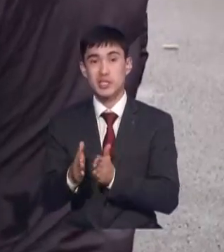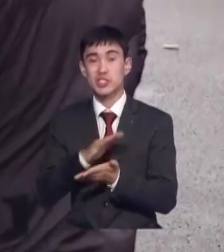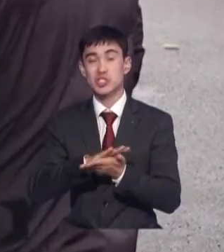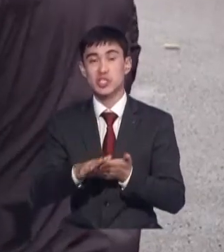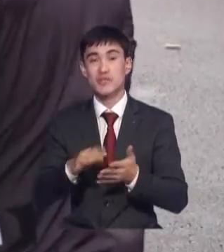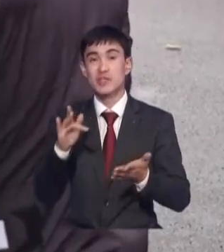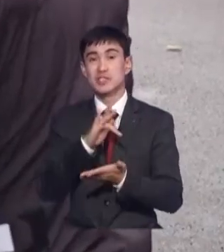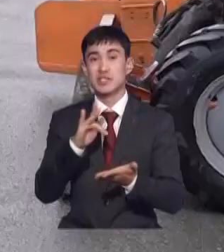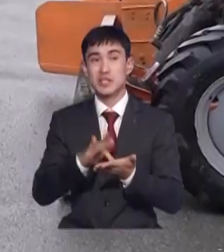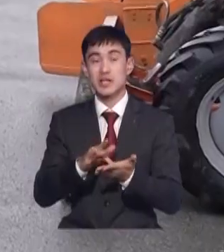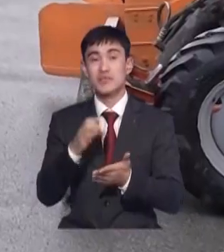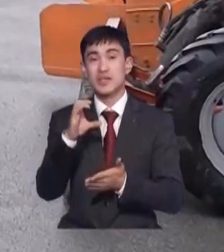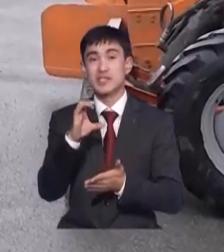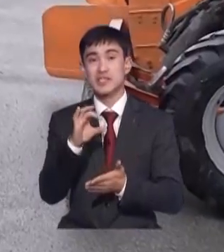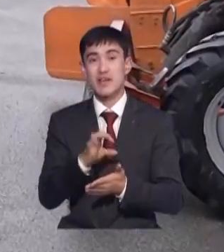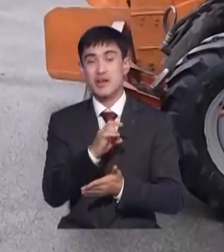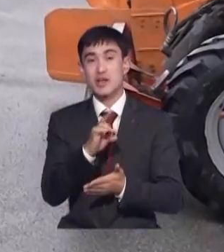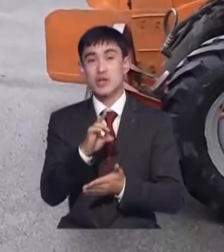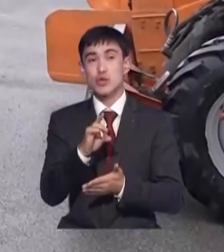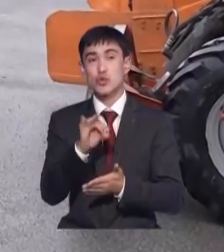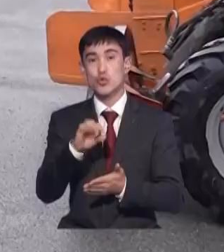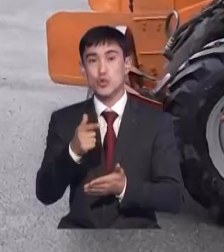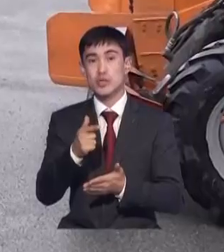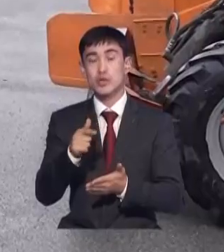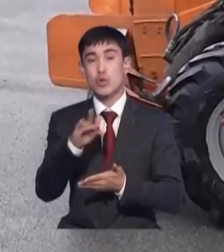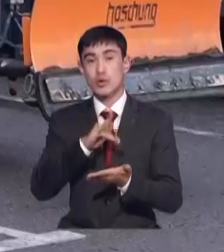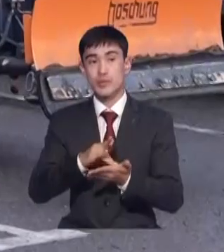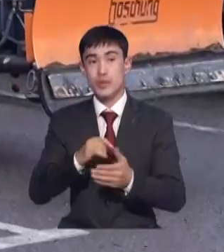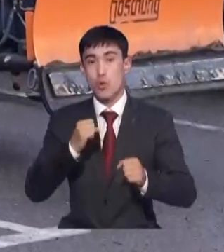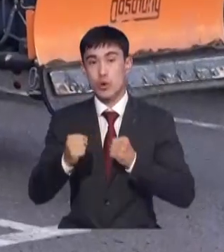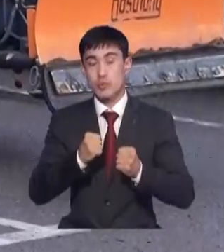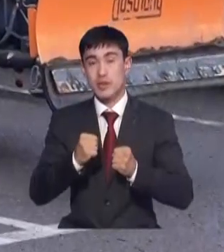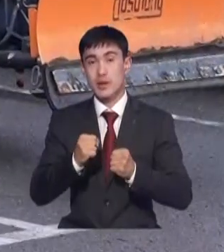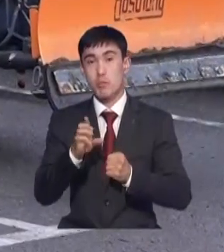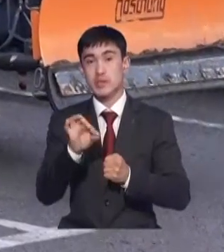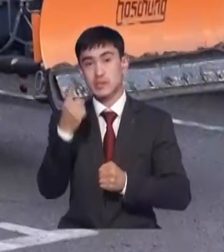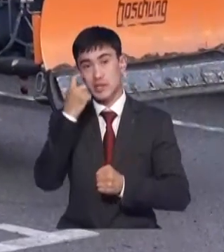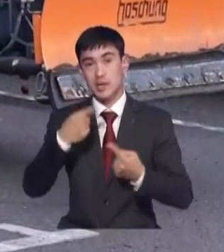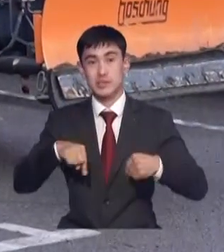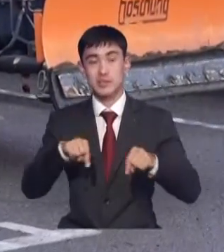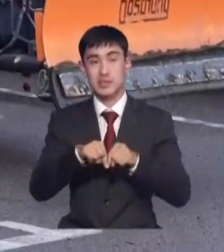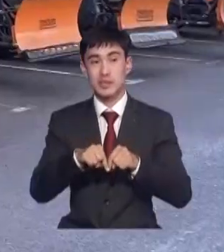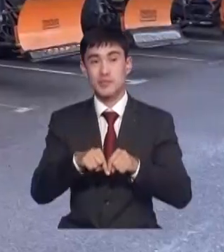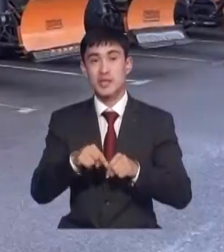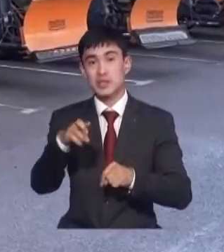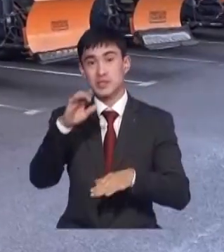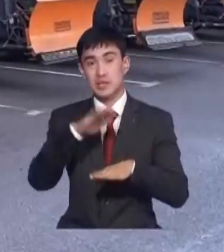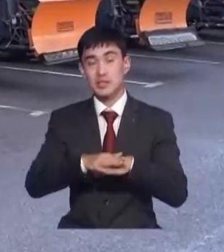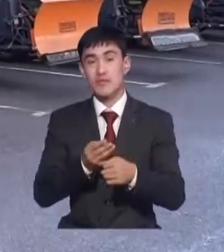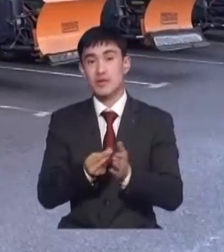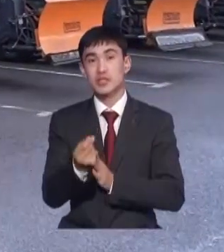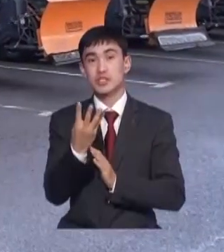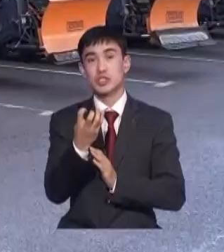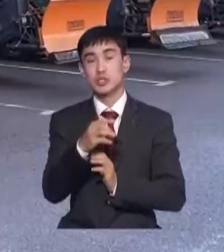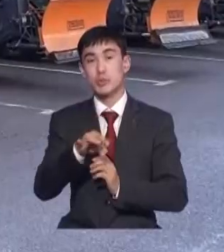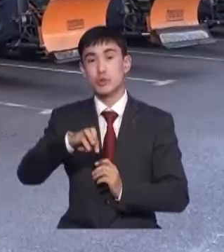чистоты в центральной, северной и южной частях города. Для укрепления технической базы данной организации из казны выделено